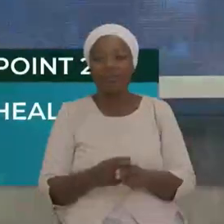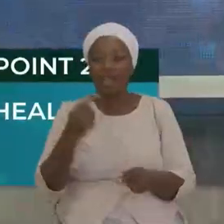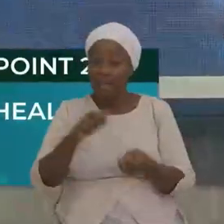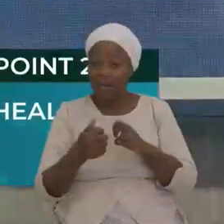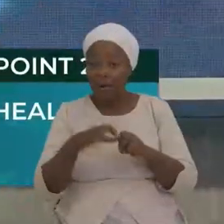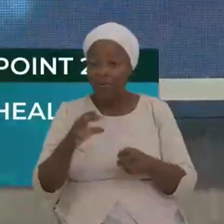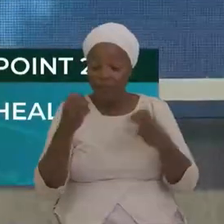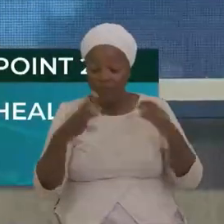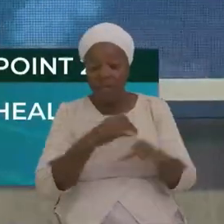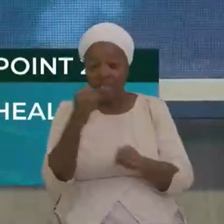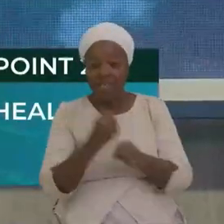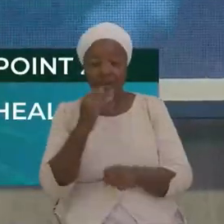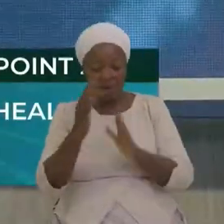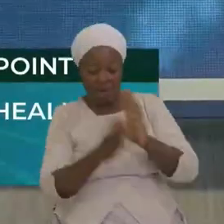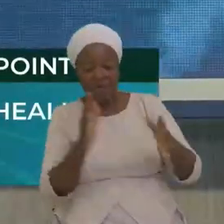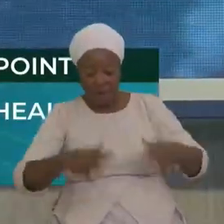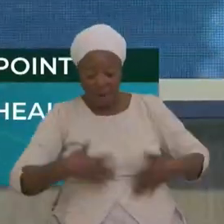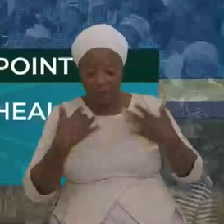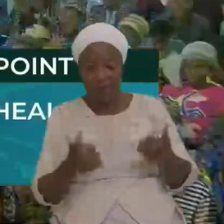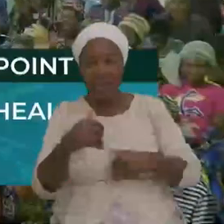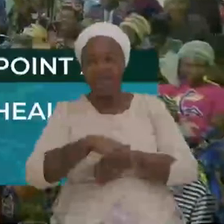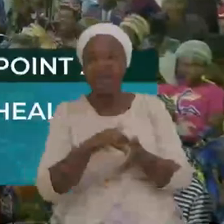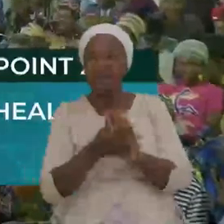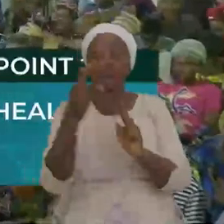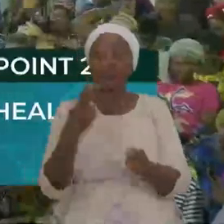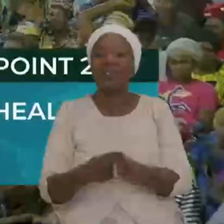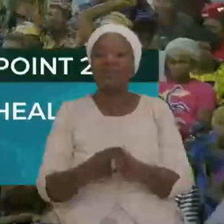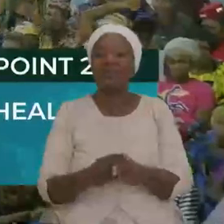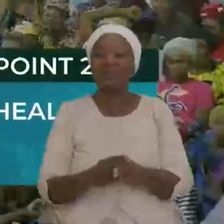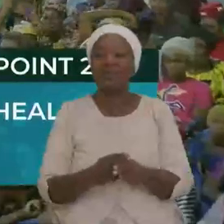Le problème de plusieurs années quittera ta main ce soir.